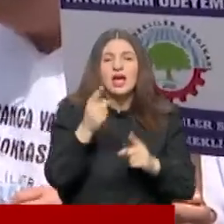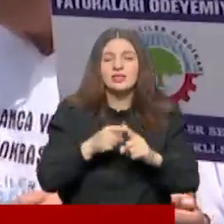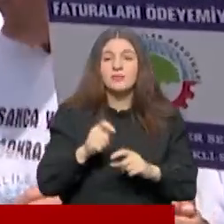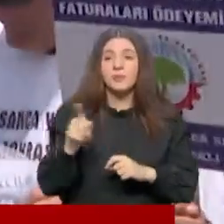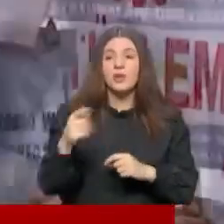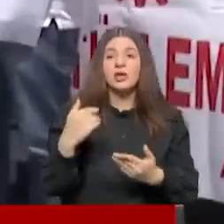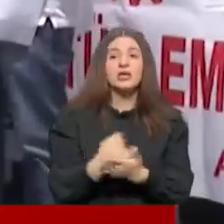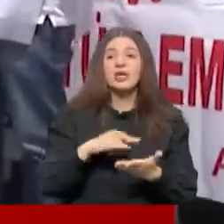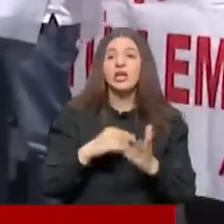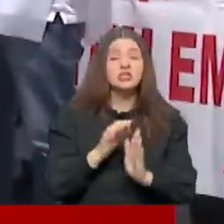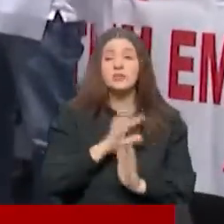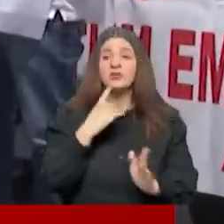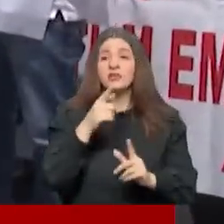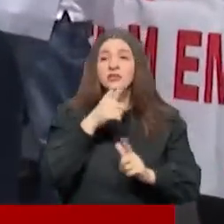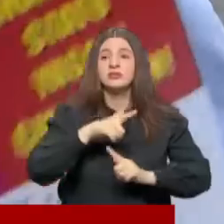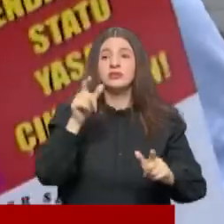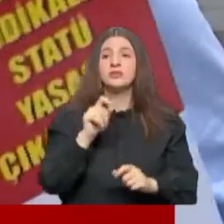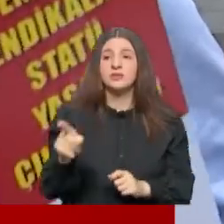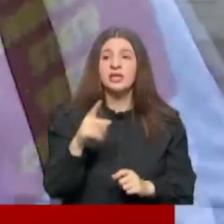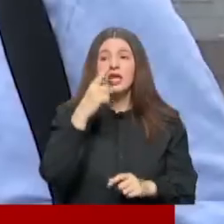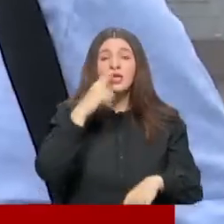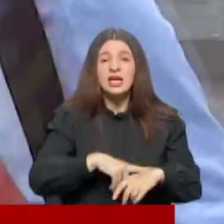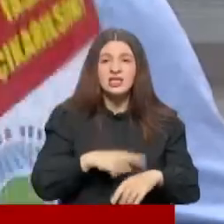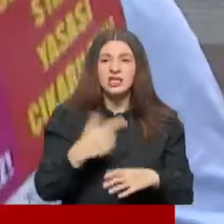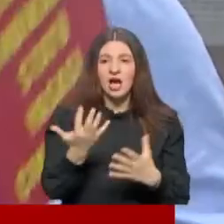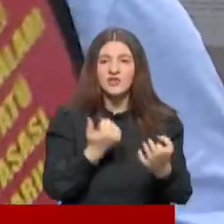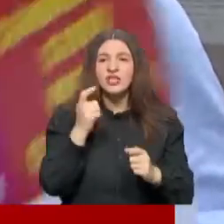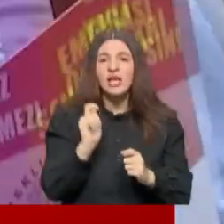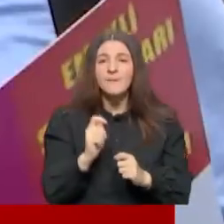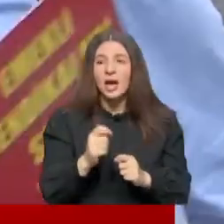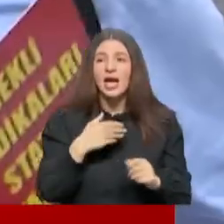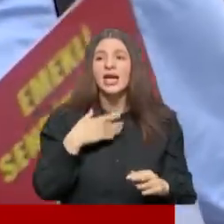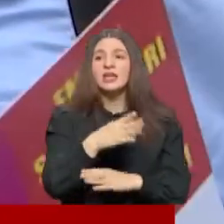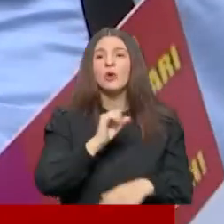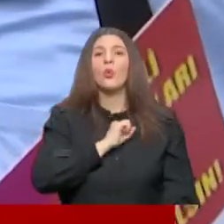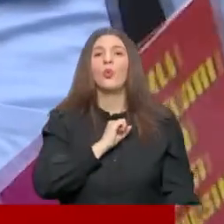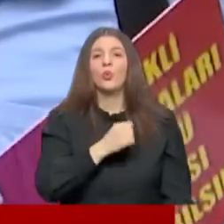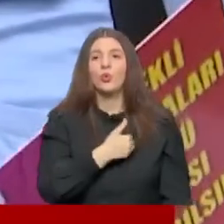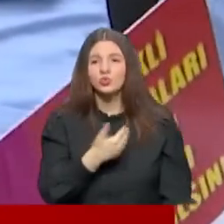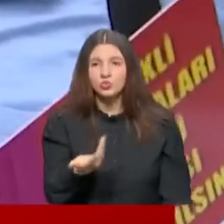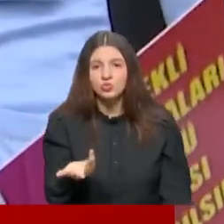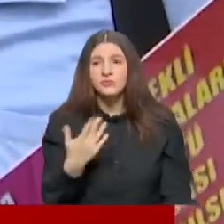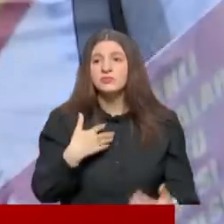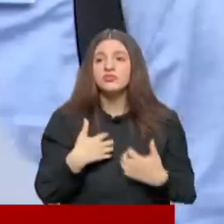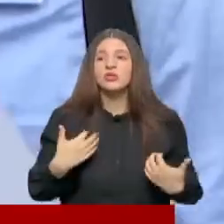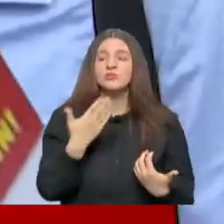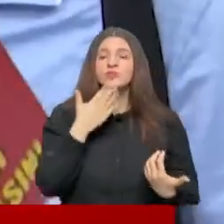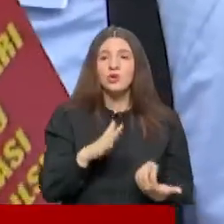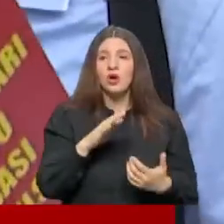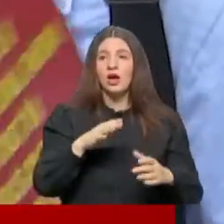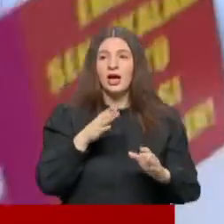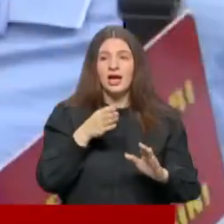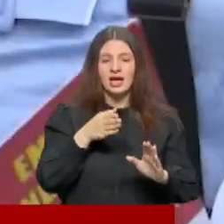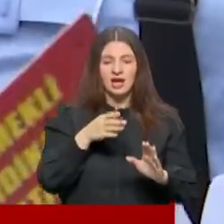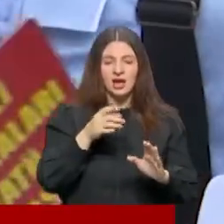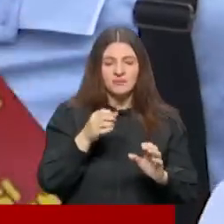emekliler. Geçinemiyoruz diyerek ses yükselttiler. İnanın alışveriş yapmaya gitmekten korkuyoruz. Cesaretimiz yok. Kasadan